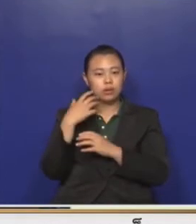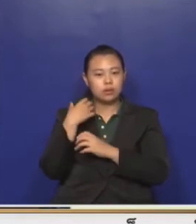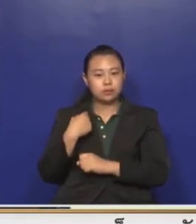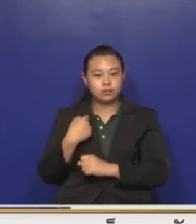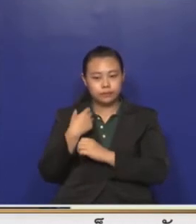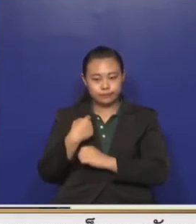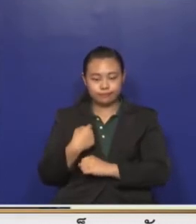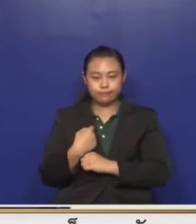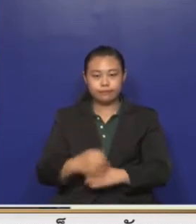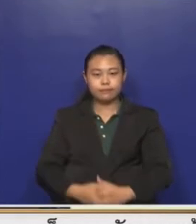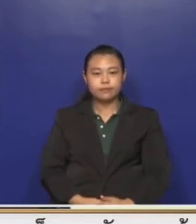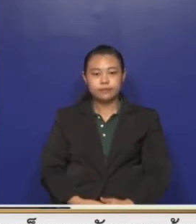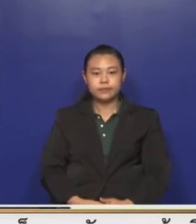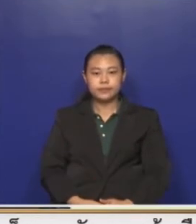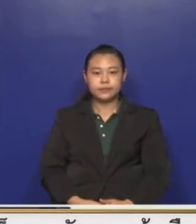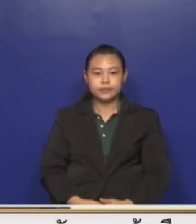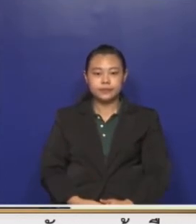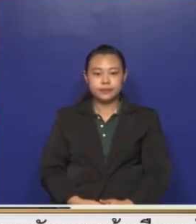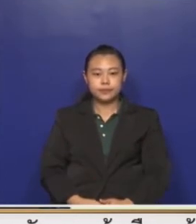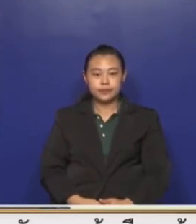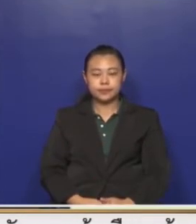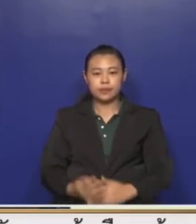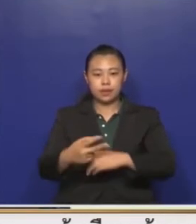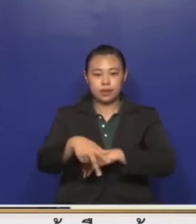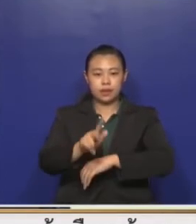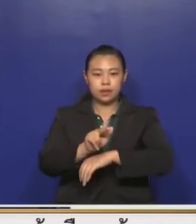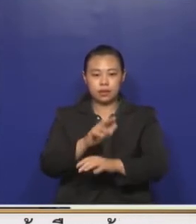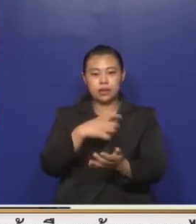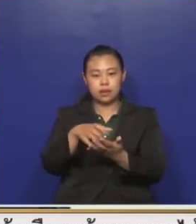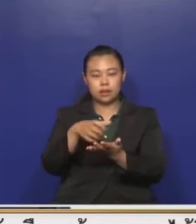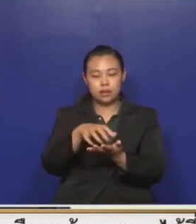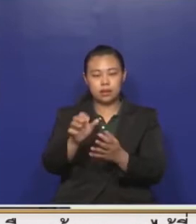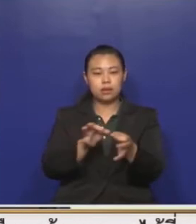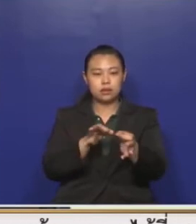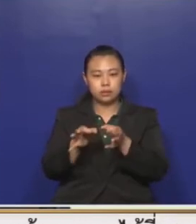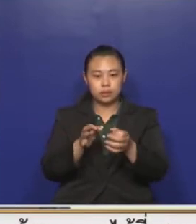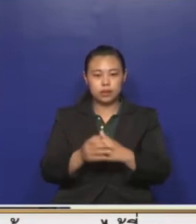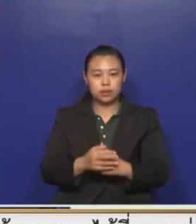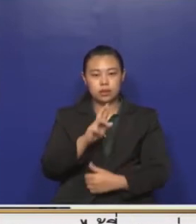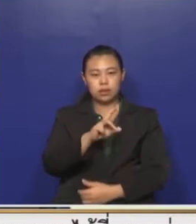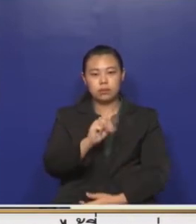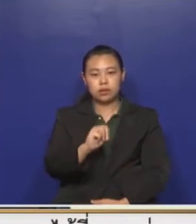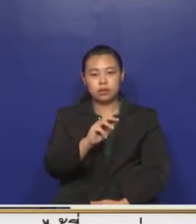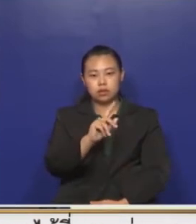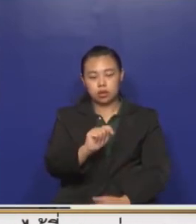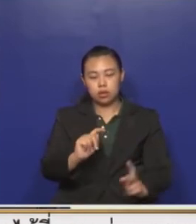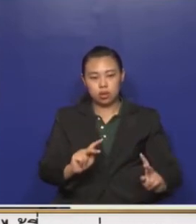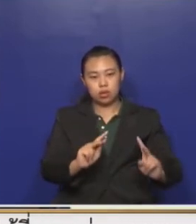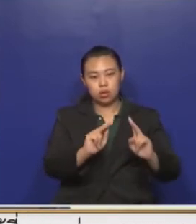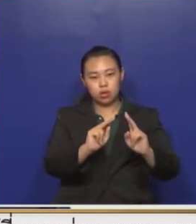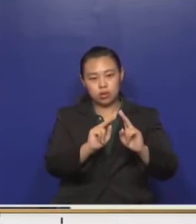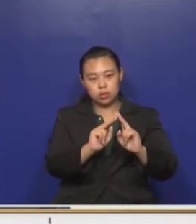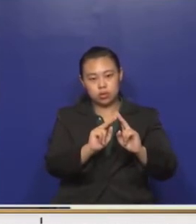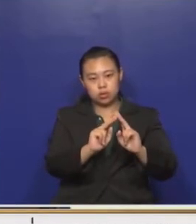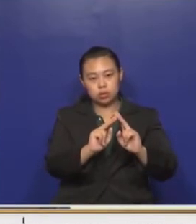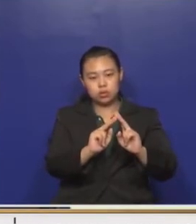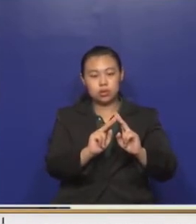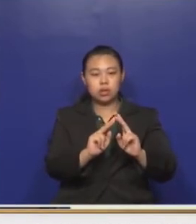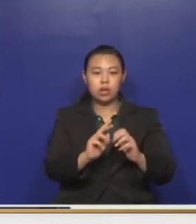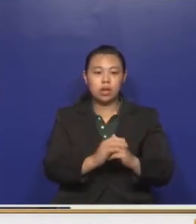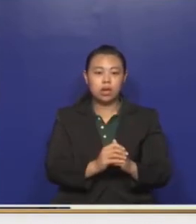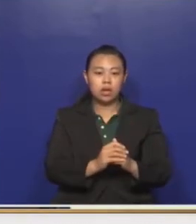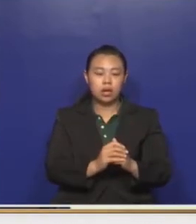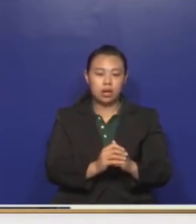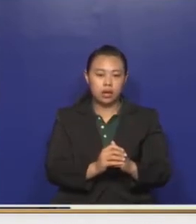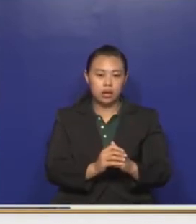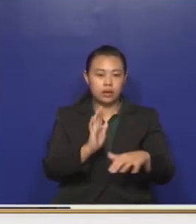ชีไร่ชื่อผมกับเรีทประทานเขาว่ ตามที่ท่านรัฐมตรี ซึ่งมาตอบแนท่านนายกมตรีได